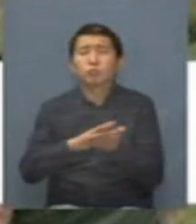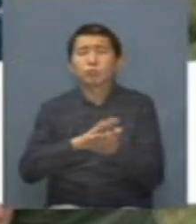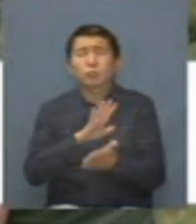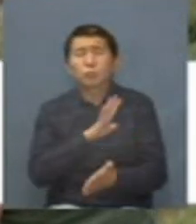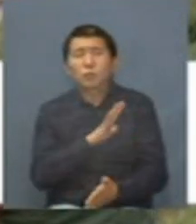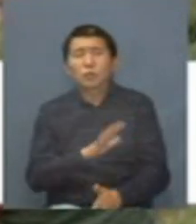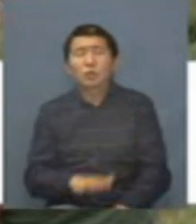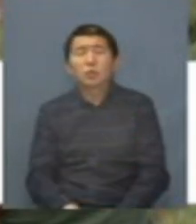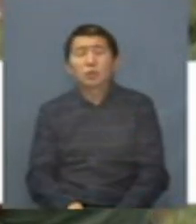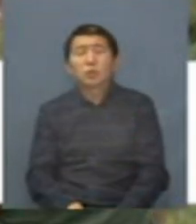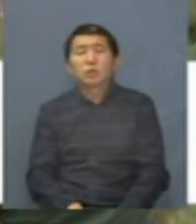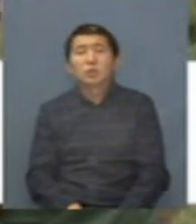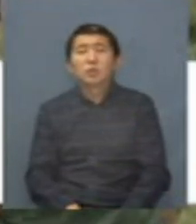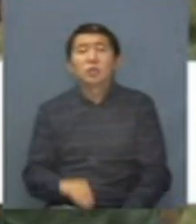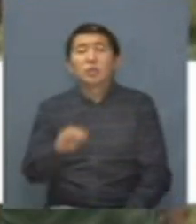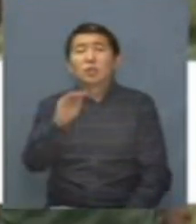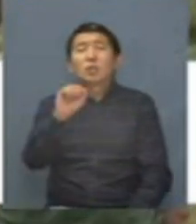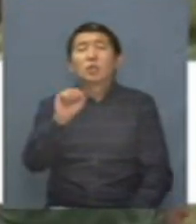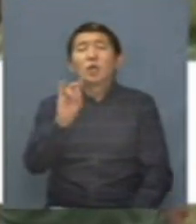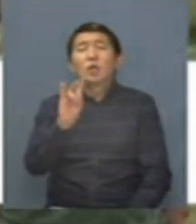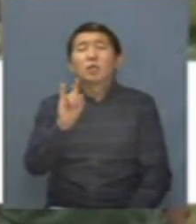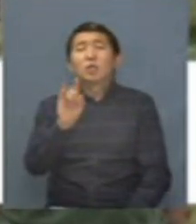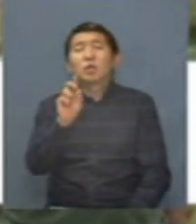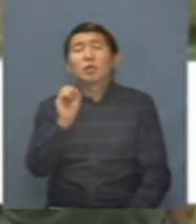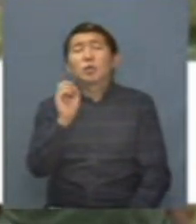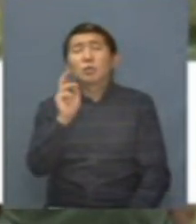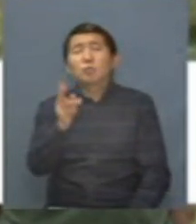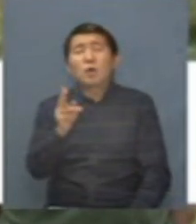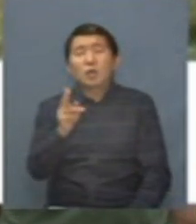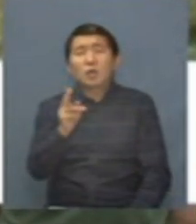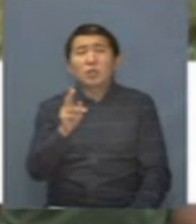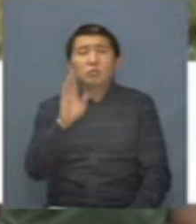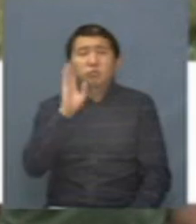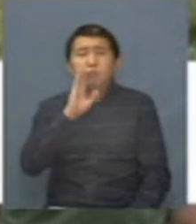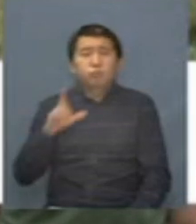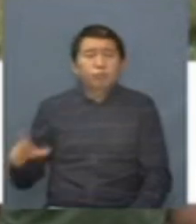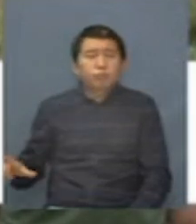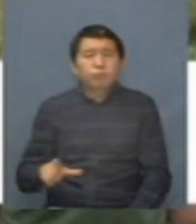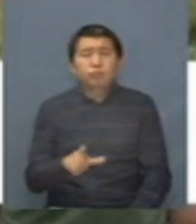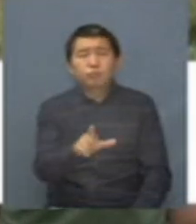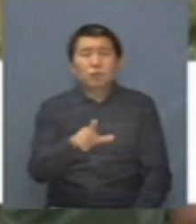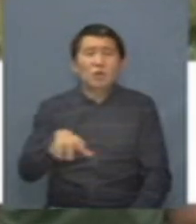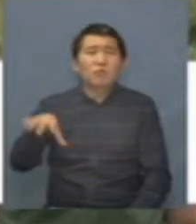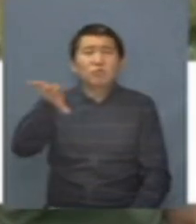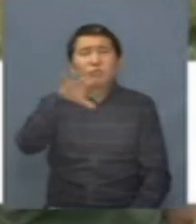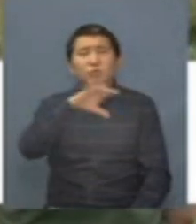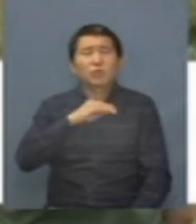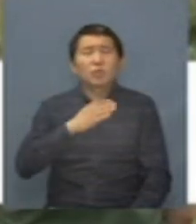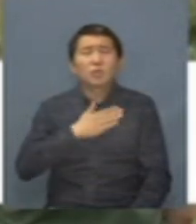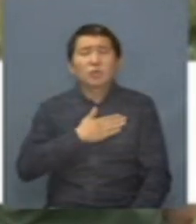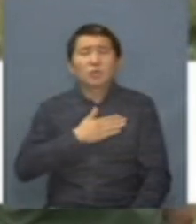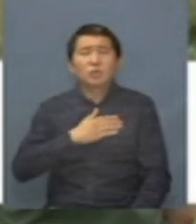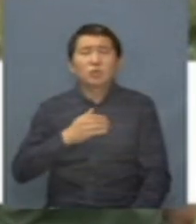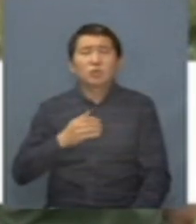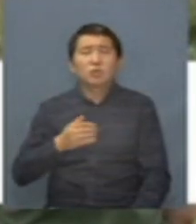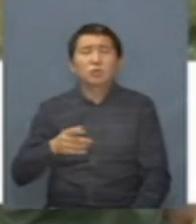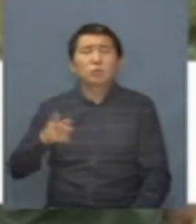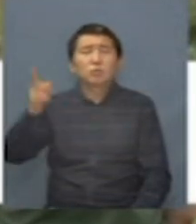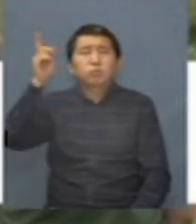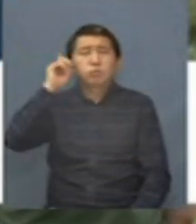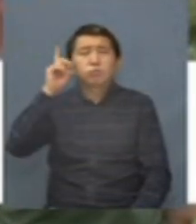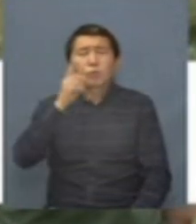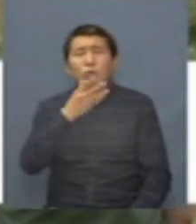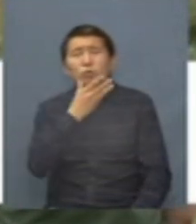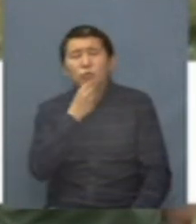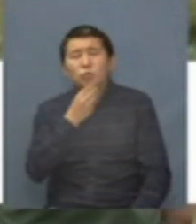бастаудың аты Жәнібек бастауы деп аталады. Осы жерде тұрған ата-бабаларымыздың барлығы осы жерден су ішкен, күн көрген.